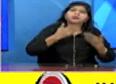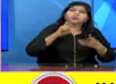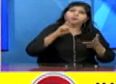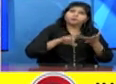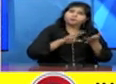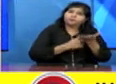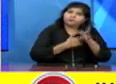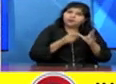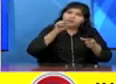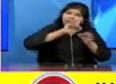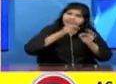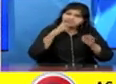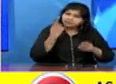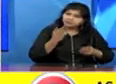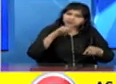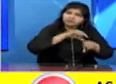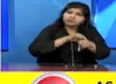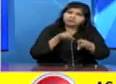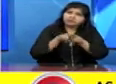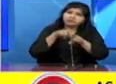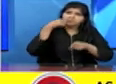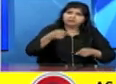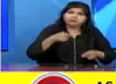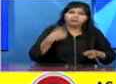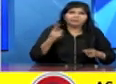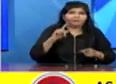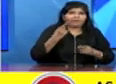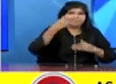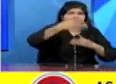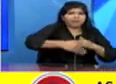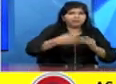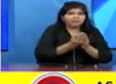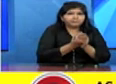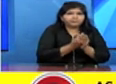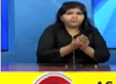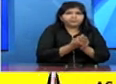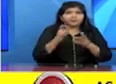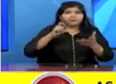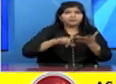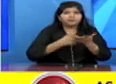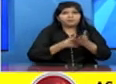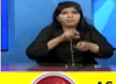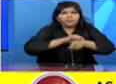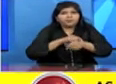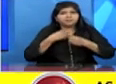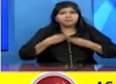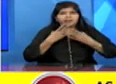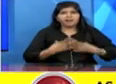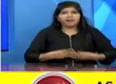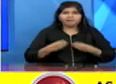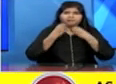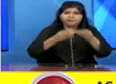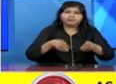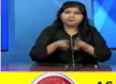का टेस्ट कराना है। एक डॉक्टर के हाँ नाते, और आप तो पूरी तरह अपने आप को इस कोरोना के मरीजों के लिए समर्पित कर दिया